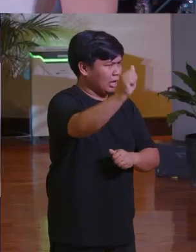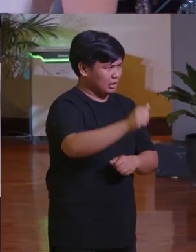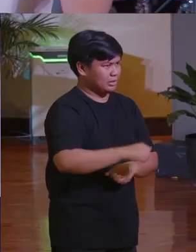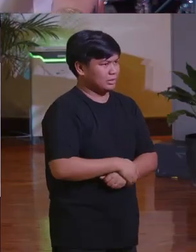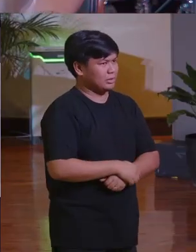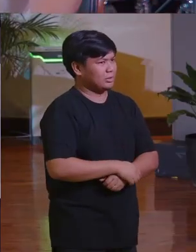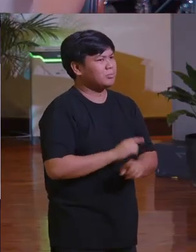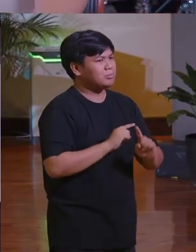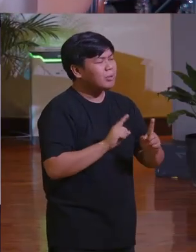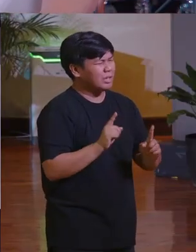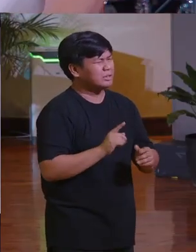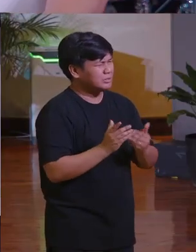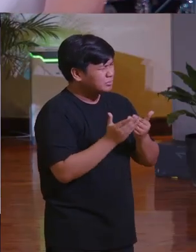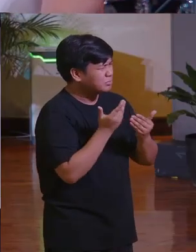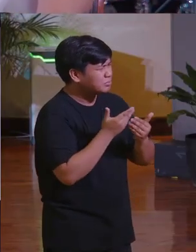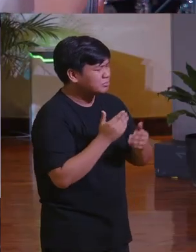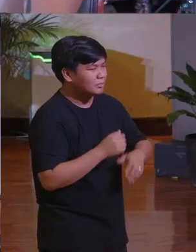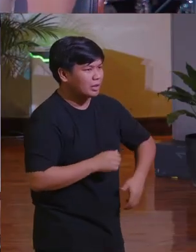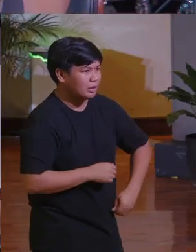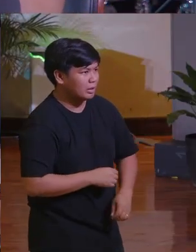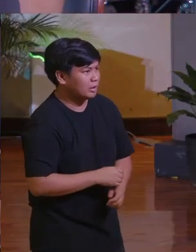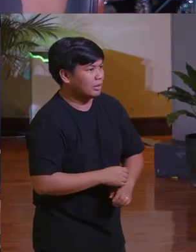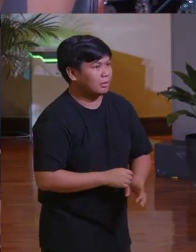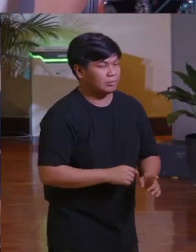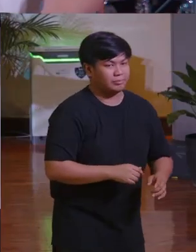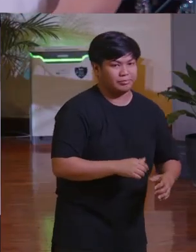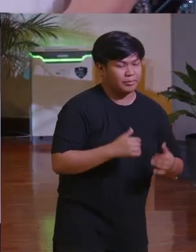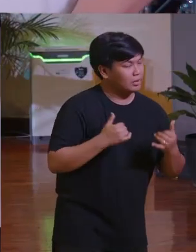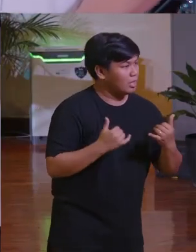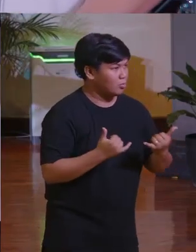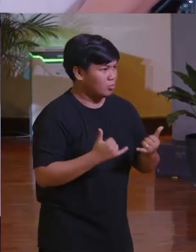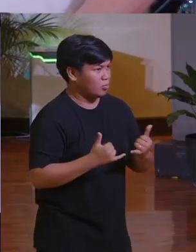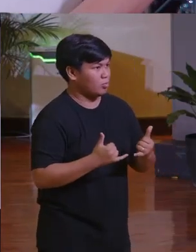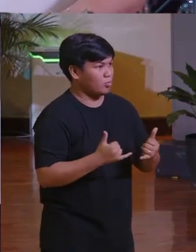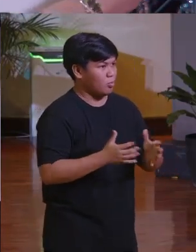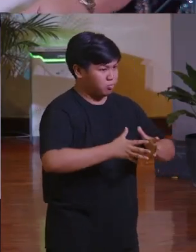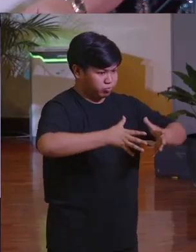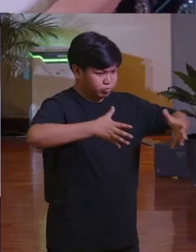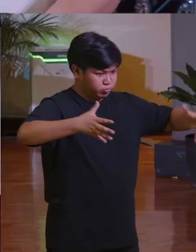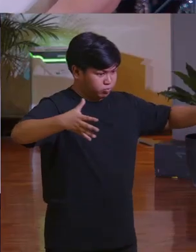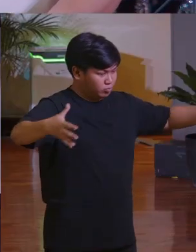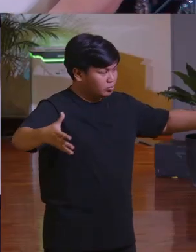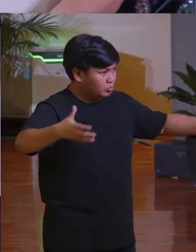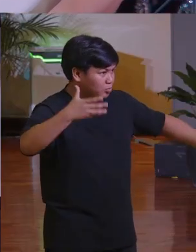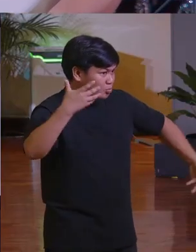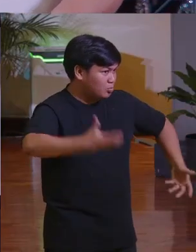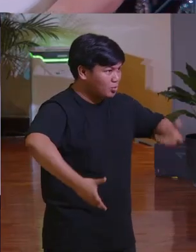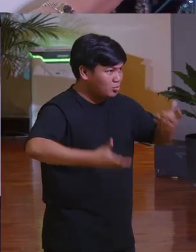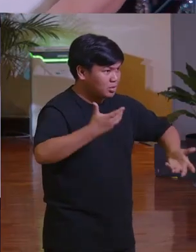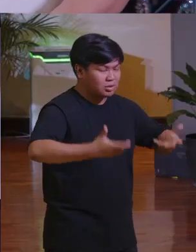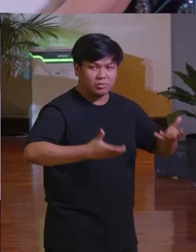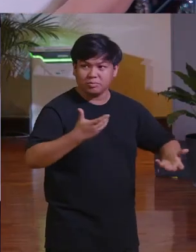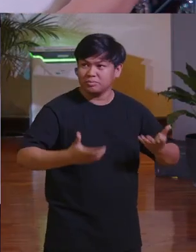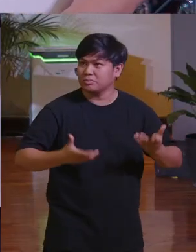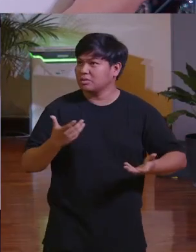No? So kasing laki siya ng